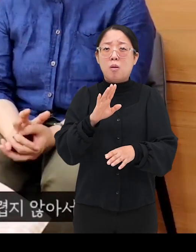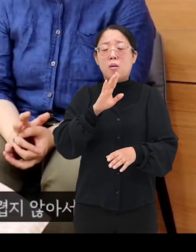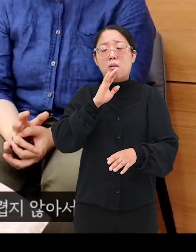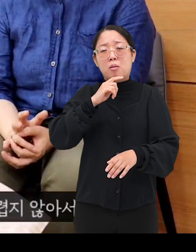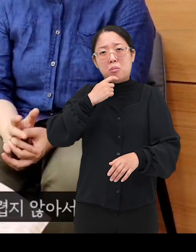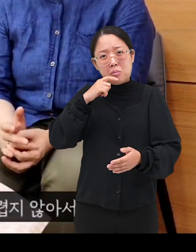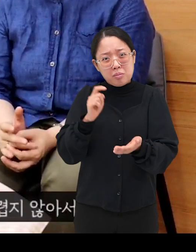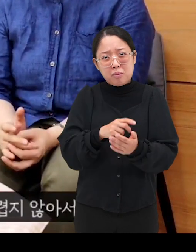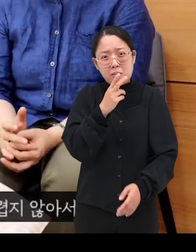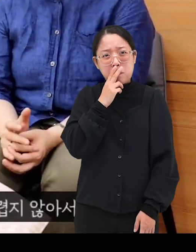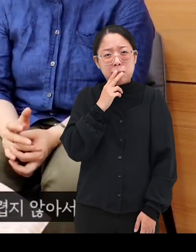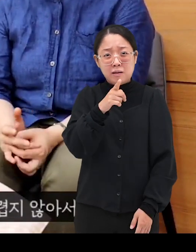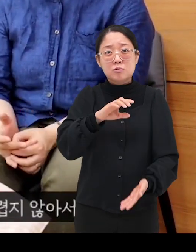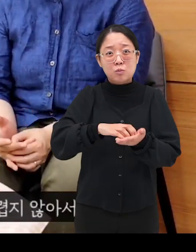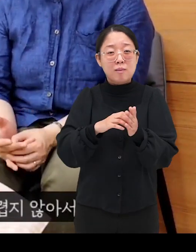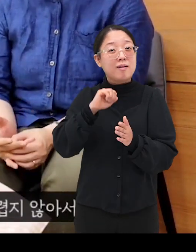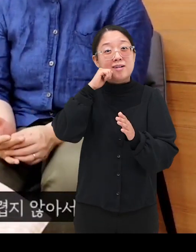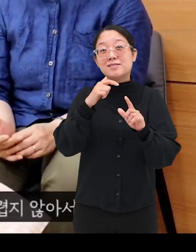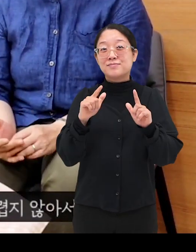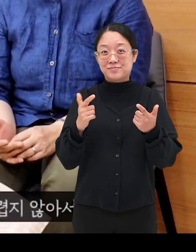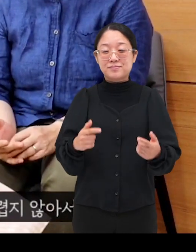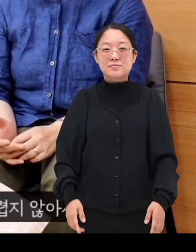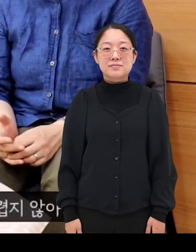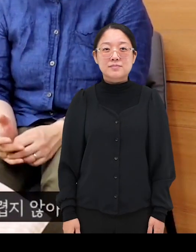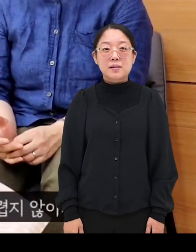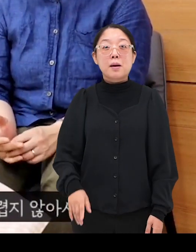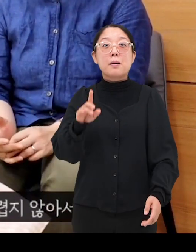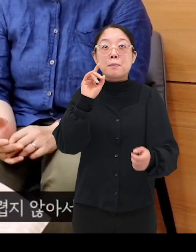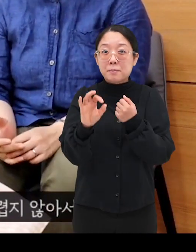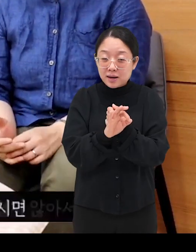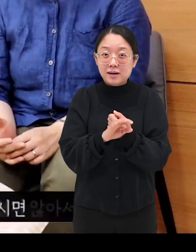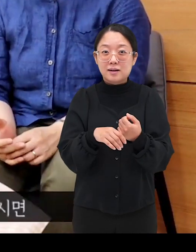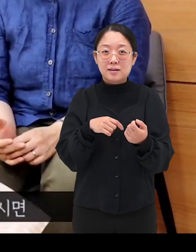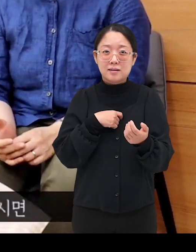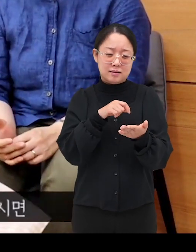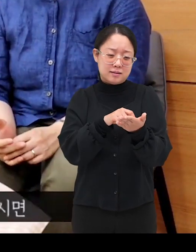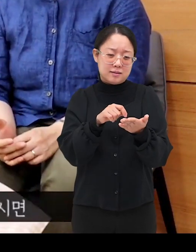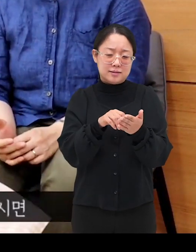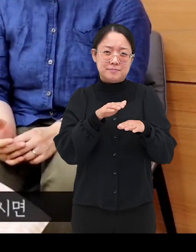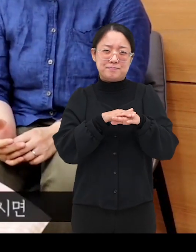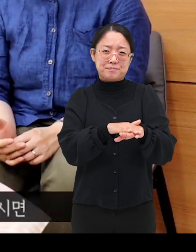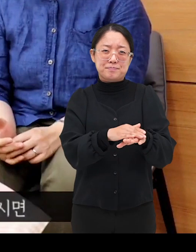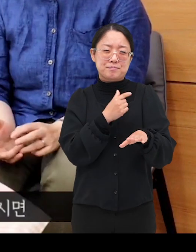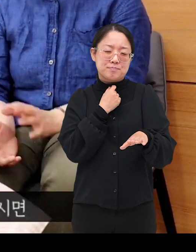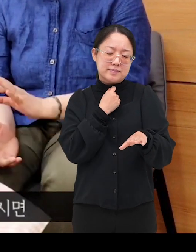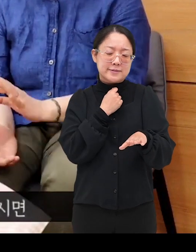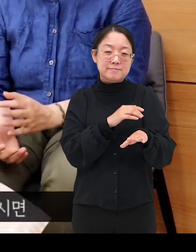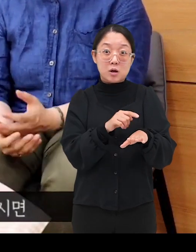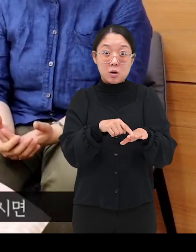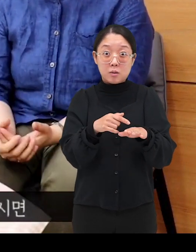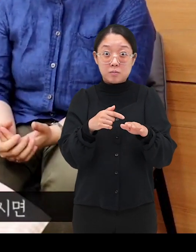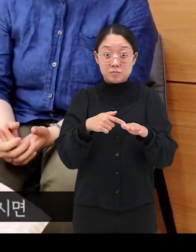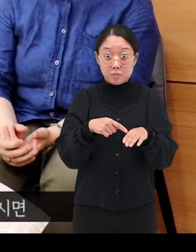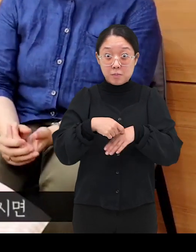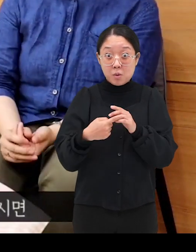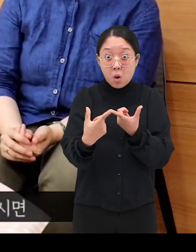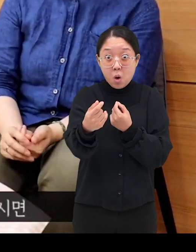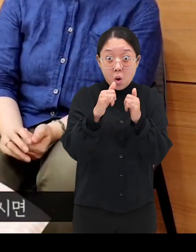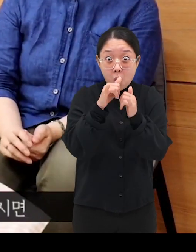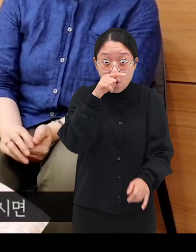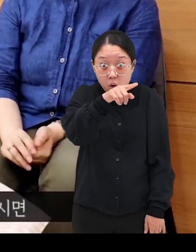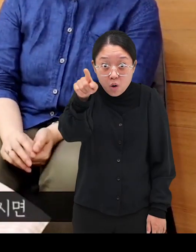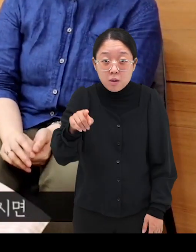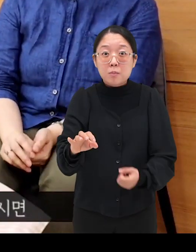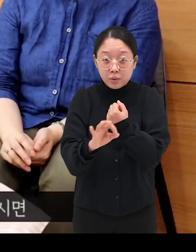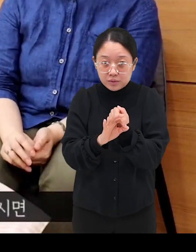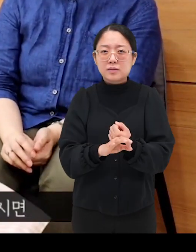것도 손쉽고 편집하는 것도 크게 어렵지 않아서 만약에 내 글을 좀 남겨보고 싶다 뭐 그런